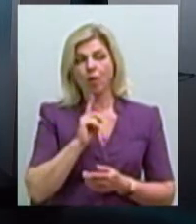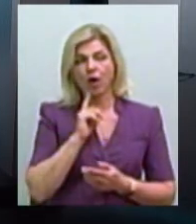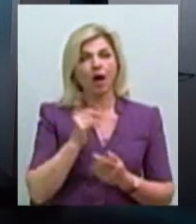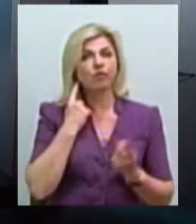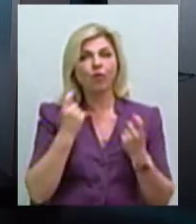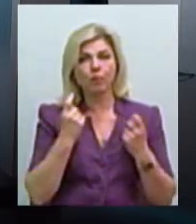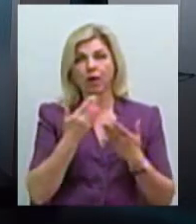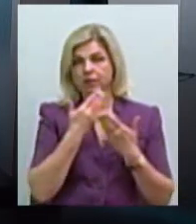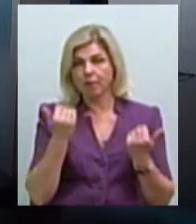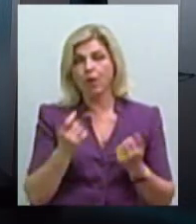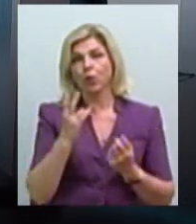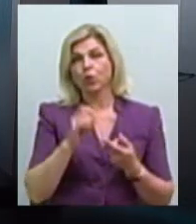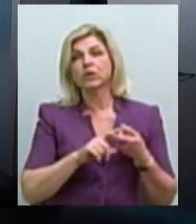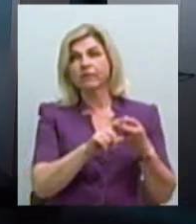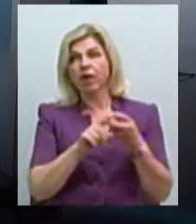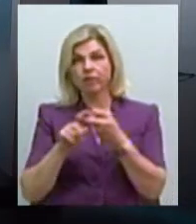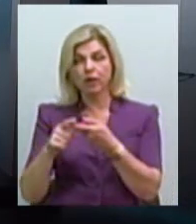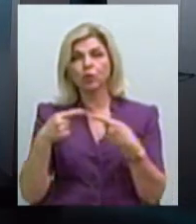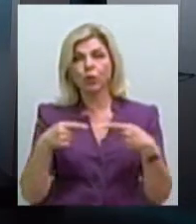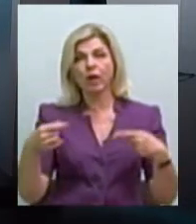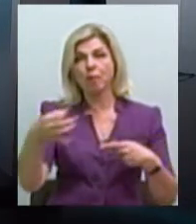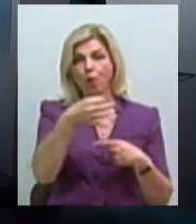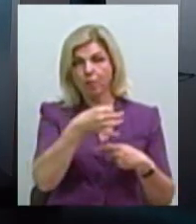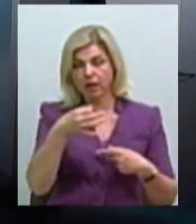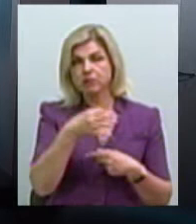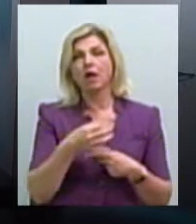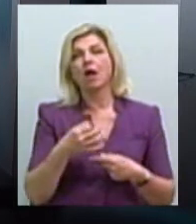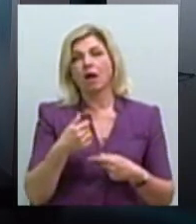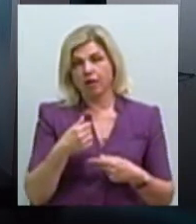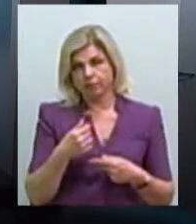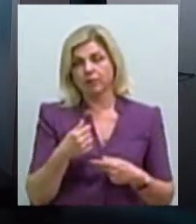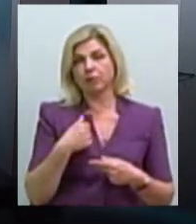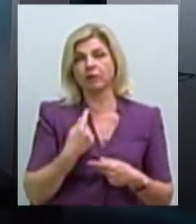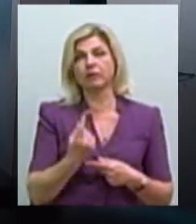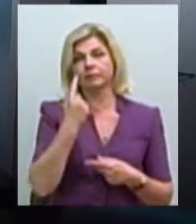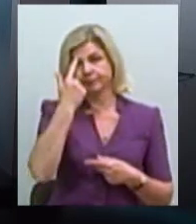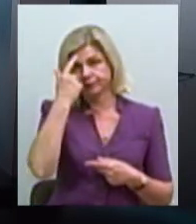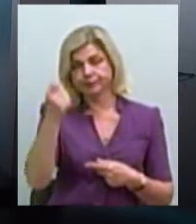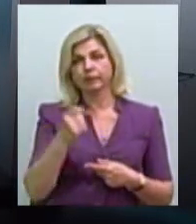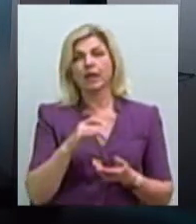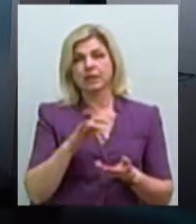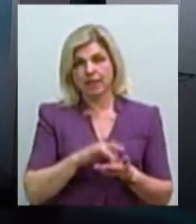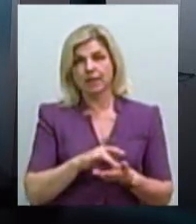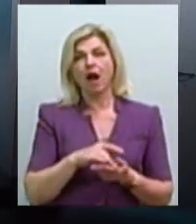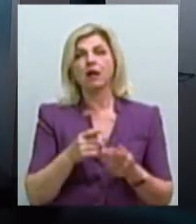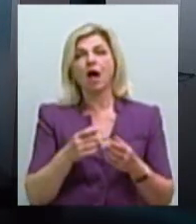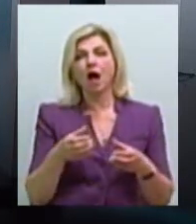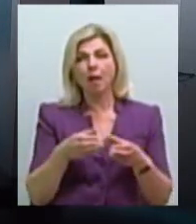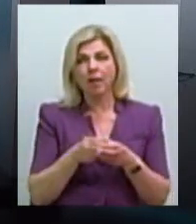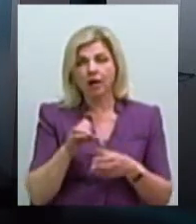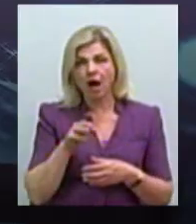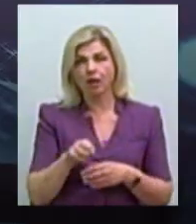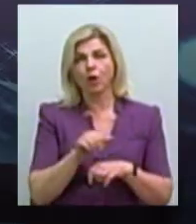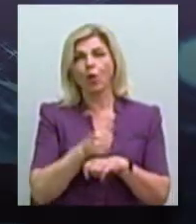Ну, оскільки ми взаємодіємо, так. І якщо ми бачимо, що якась сфера провисає, по-перше, ми інформуємо центральний апарат, національну службу, голову